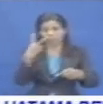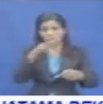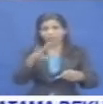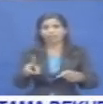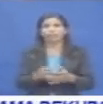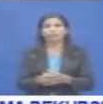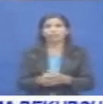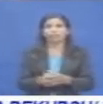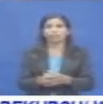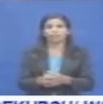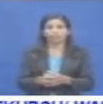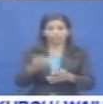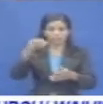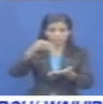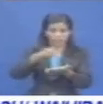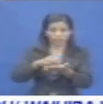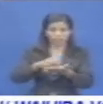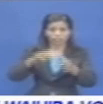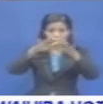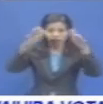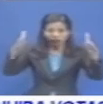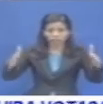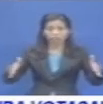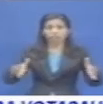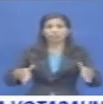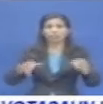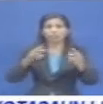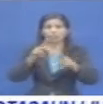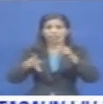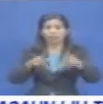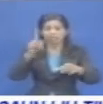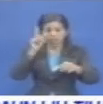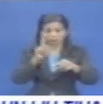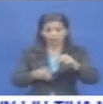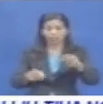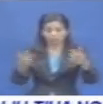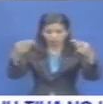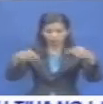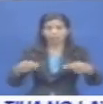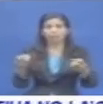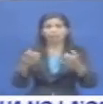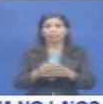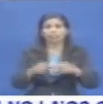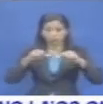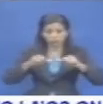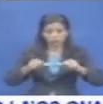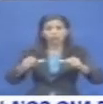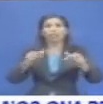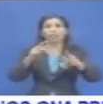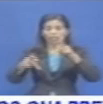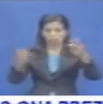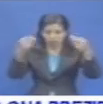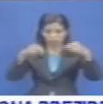sira tau hela tenda wang ida maski sira tau ho fatin be sira tahan atune ema labele mai momentu mai be kontinua ema mai barak